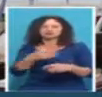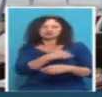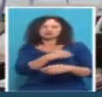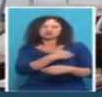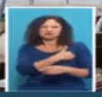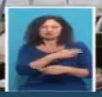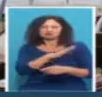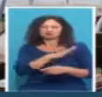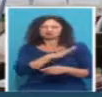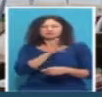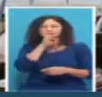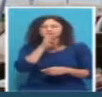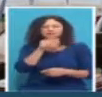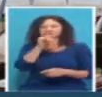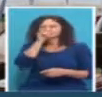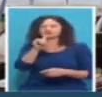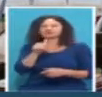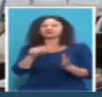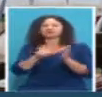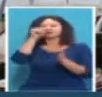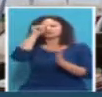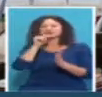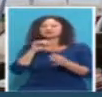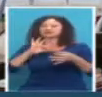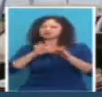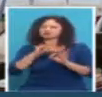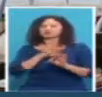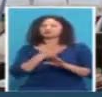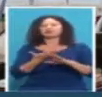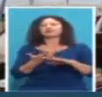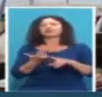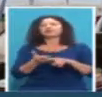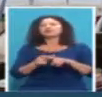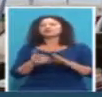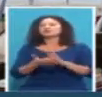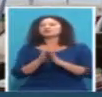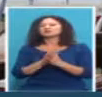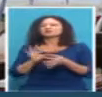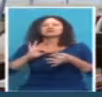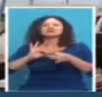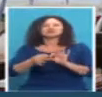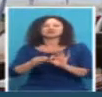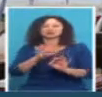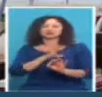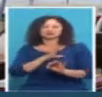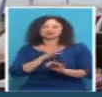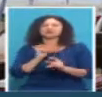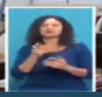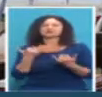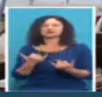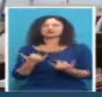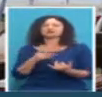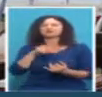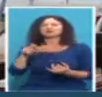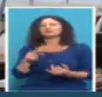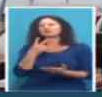И не давали зарплаты еще по 6 месяцев. Конечно, было сложно. В этих условиях развиваться еще сложнее, чем, допустим, сейчас люди приходят, им все